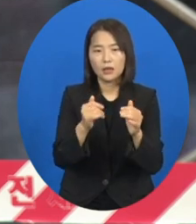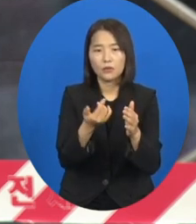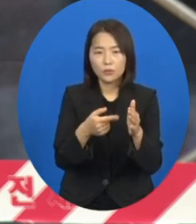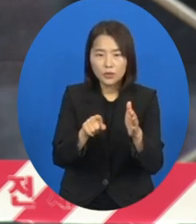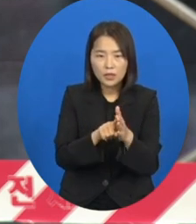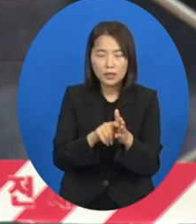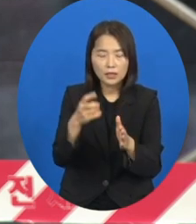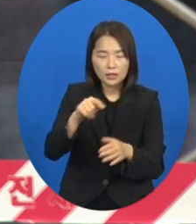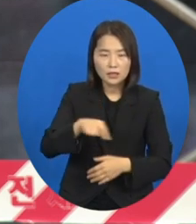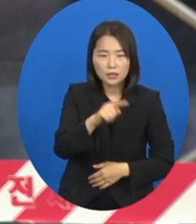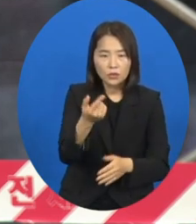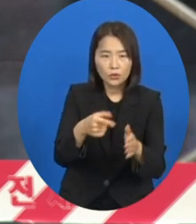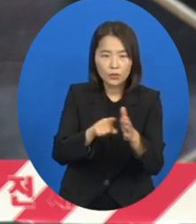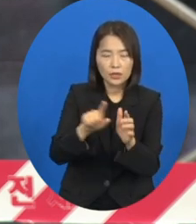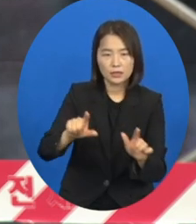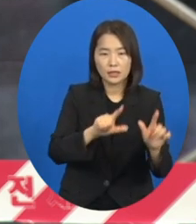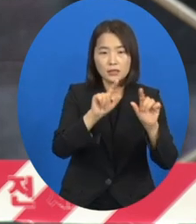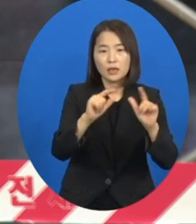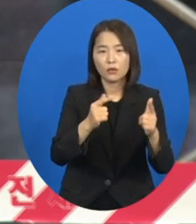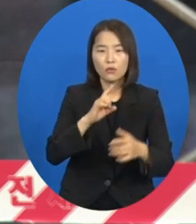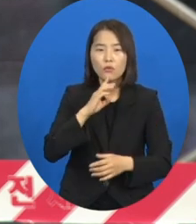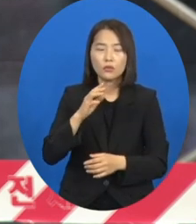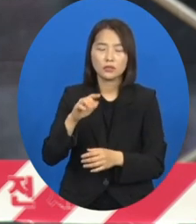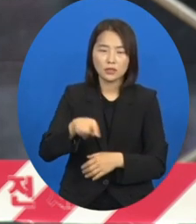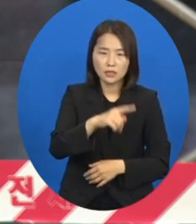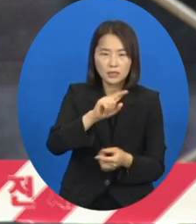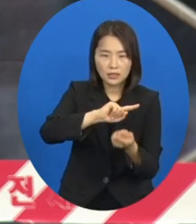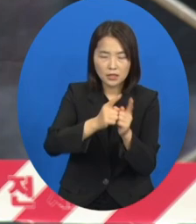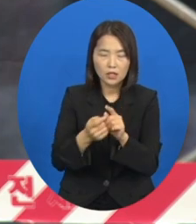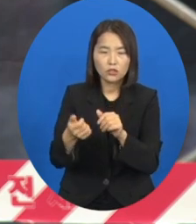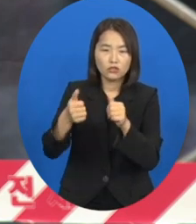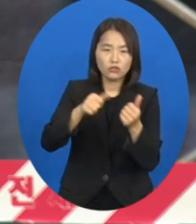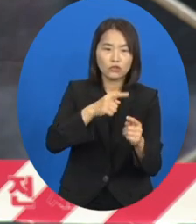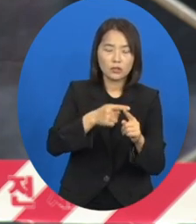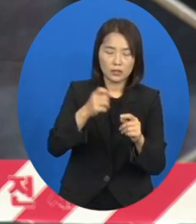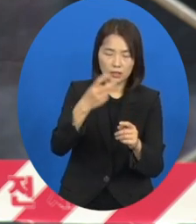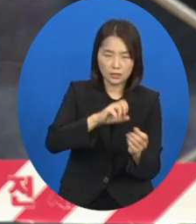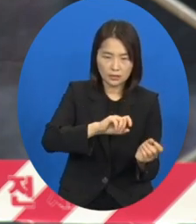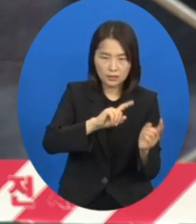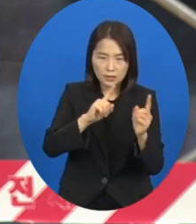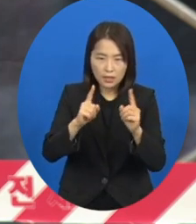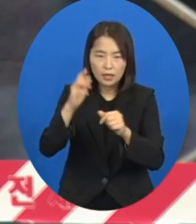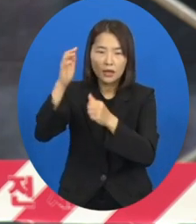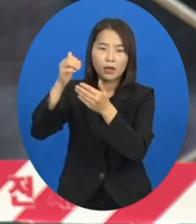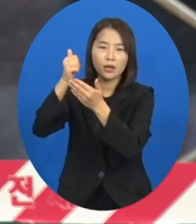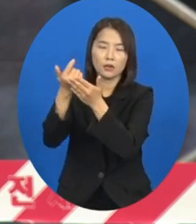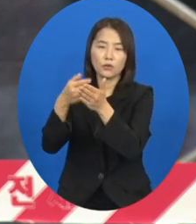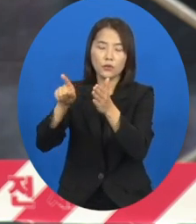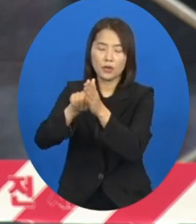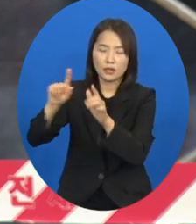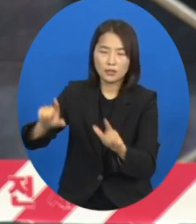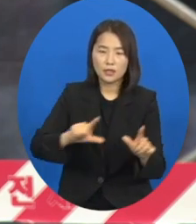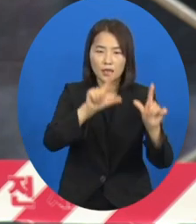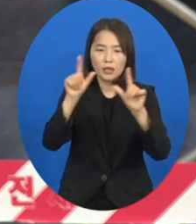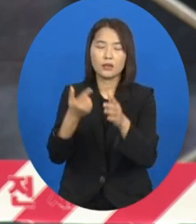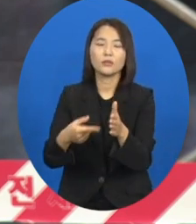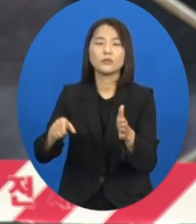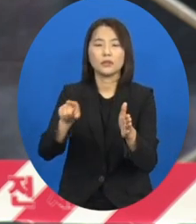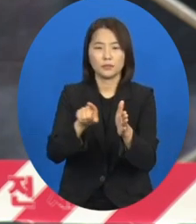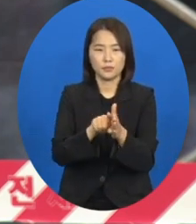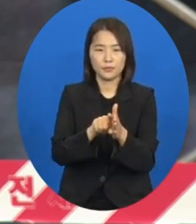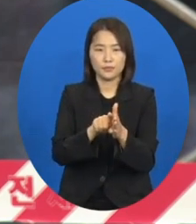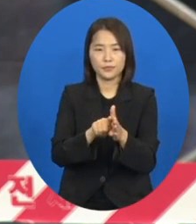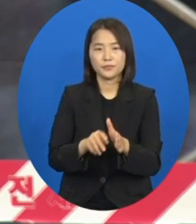자신을 위하여 살지 않고 오직 그들을 대신하여 죽었다가 다시 살아나신 이를 위하여 살게 하려